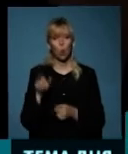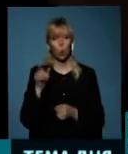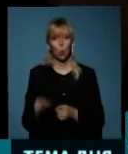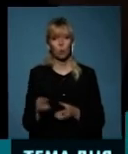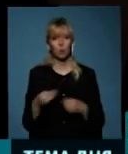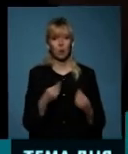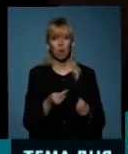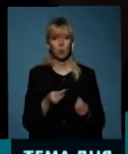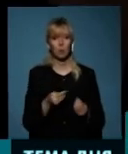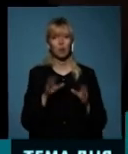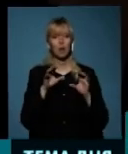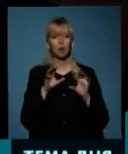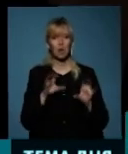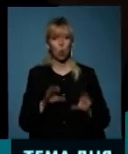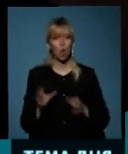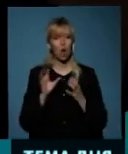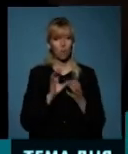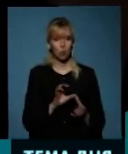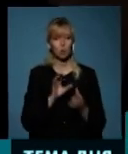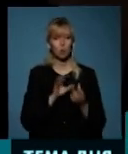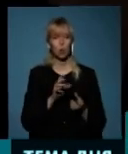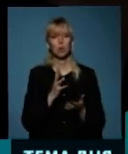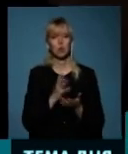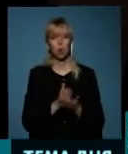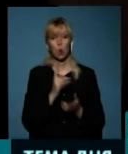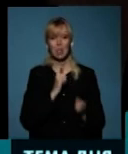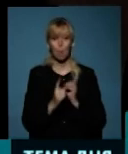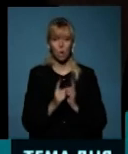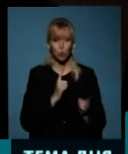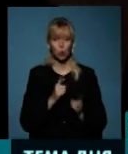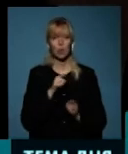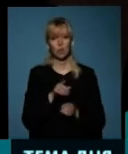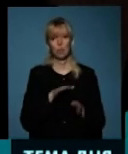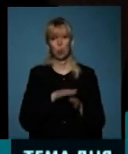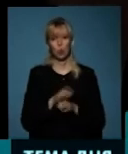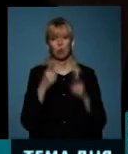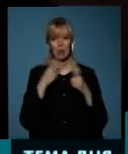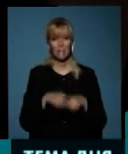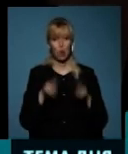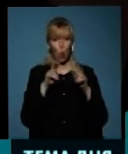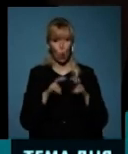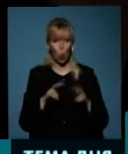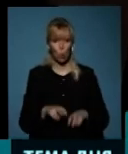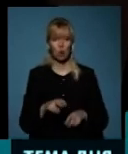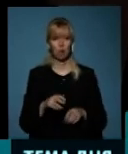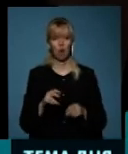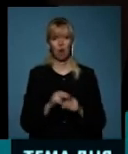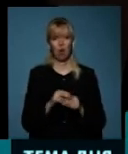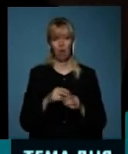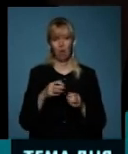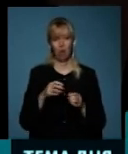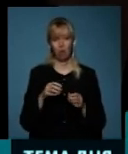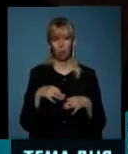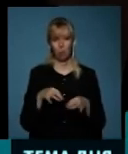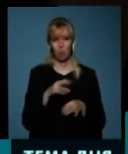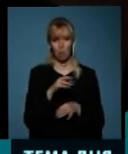в легальному автобусі. Автобус знаходився на маршруті. Пройшовши технічний огляд механіком, так як